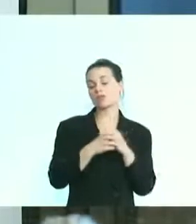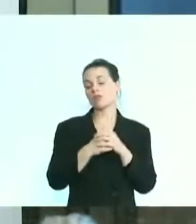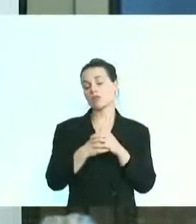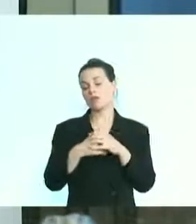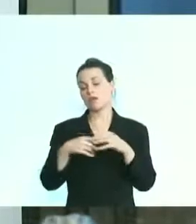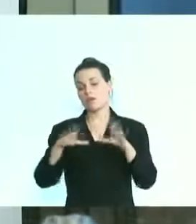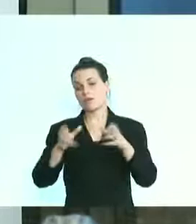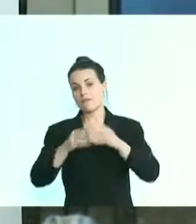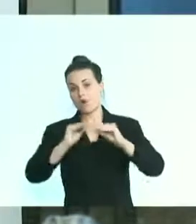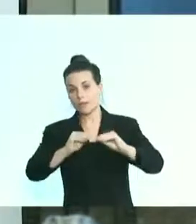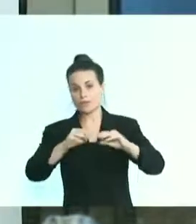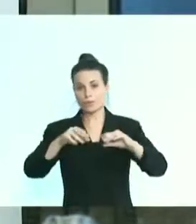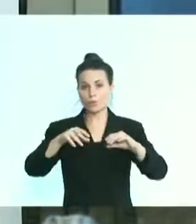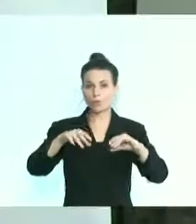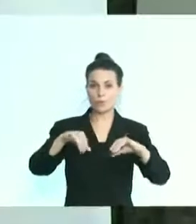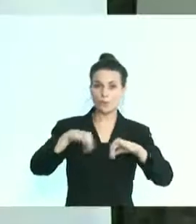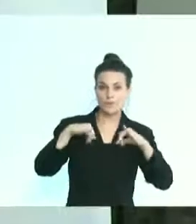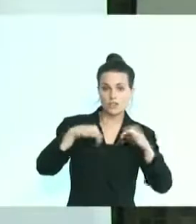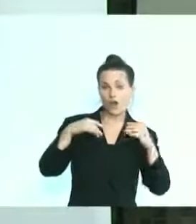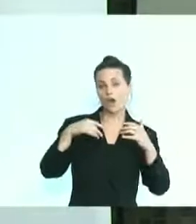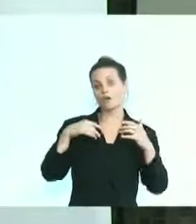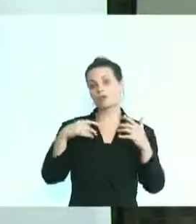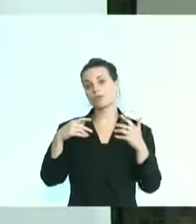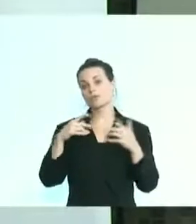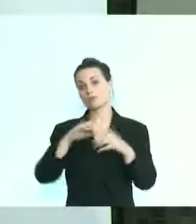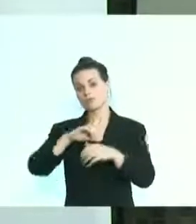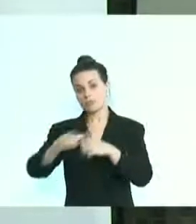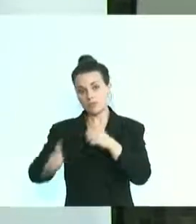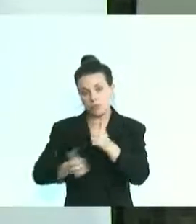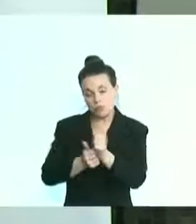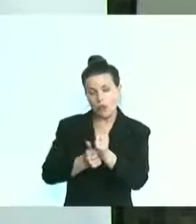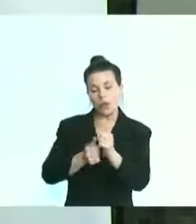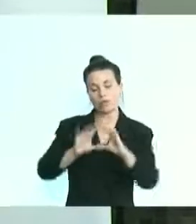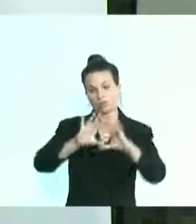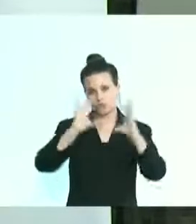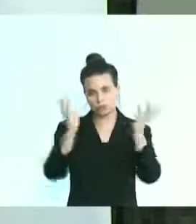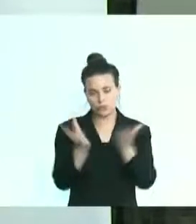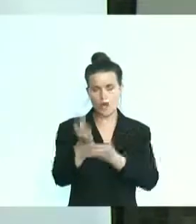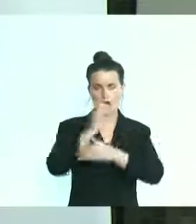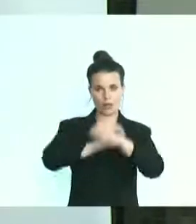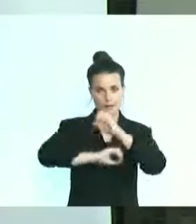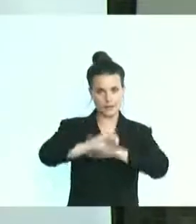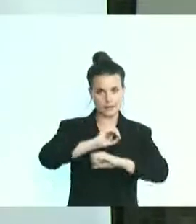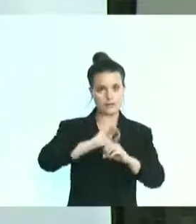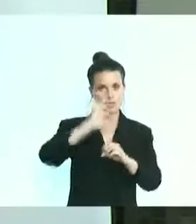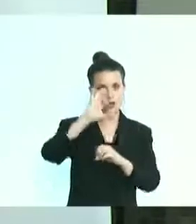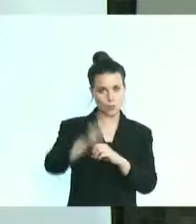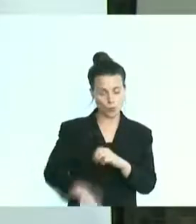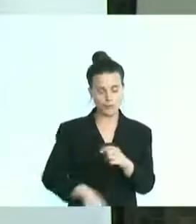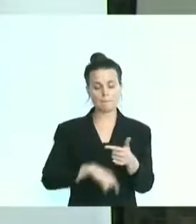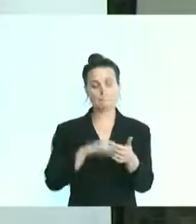des tuteurs, formations civiques et citoyennes des jeunes, les formations des tuteurs, d'animer